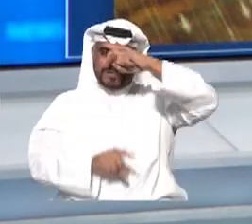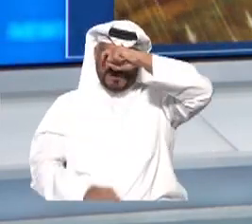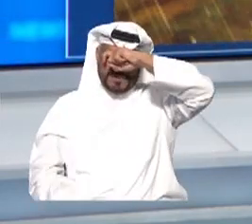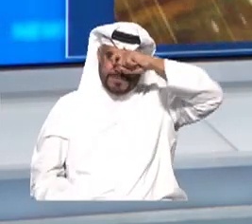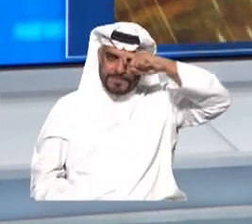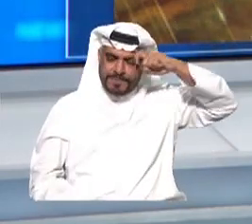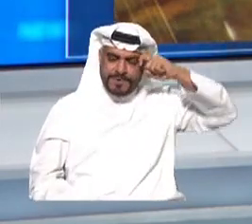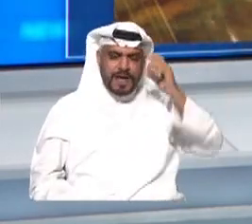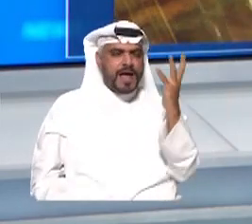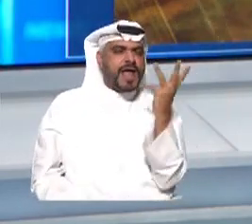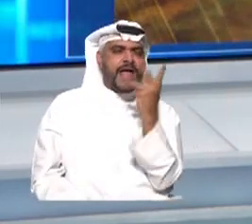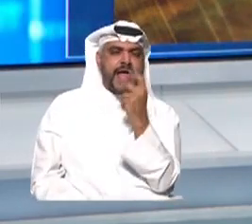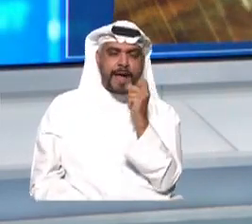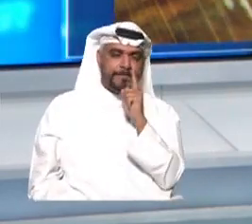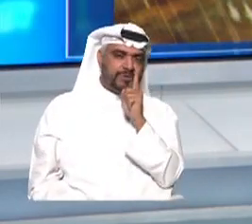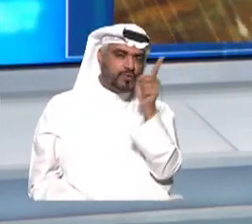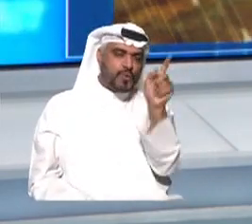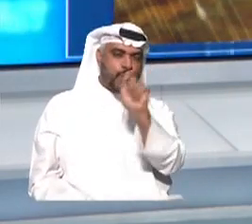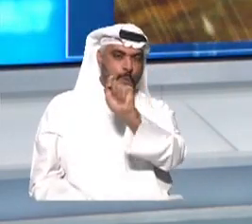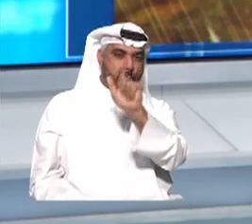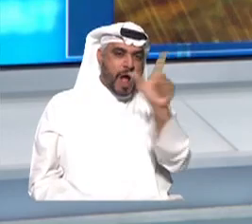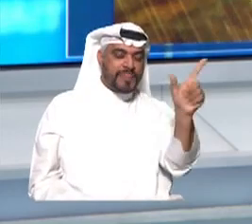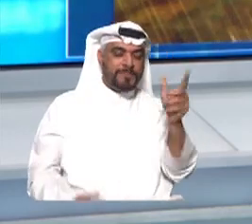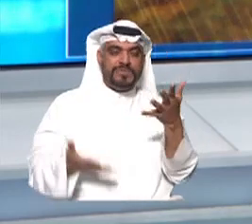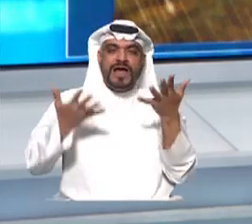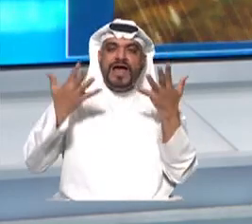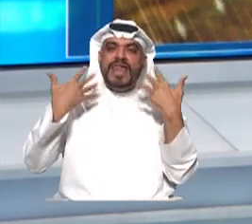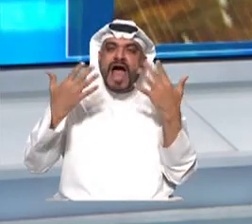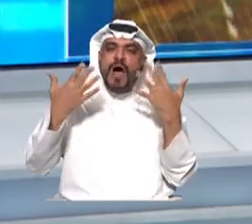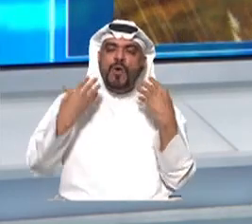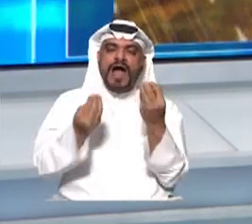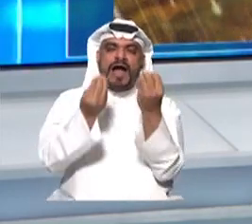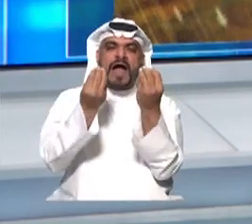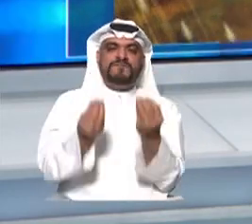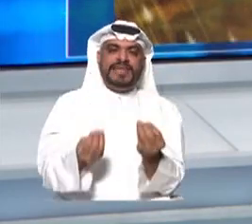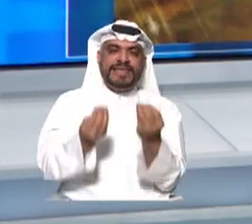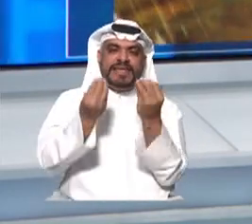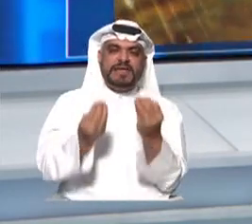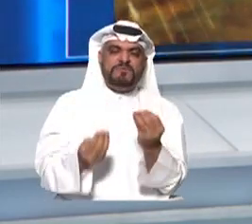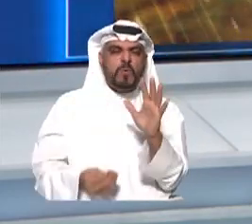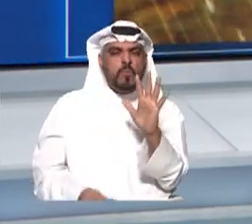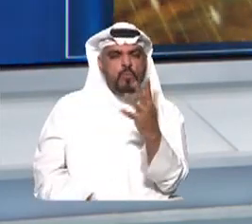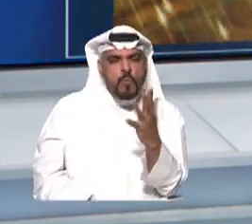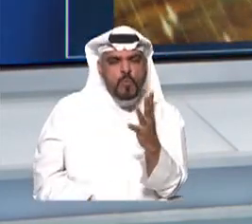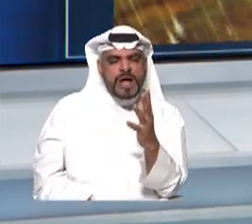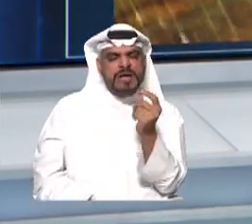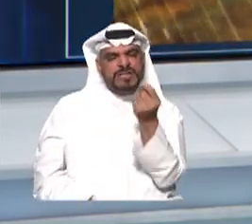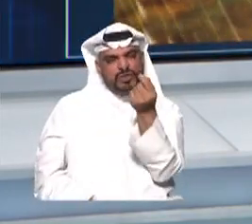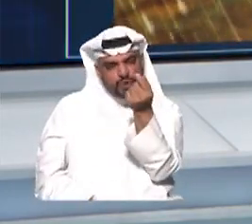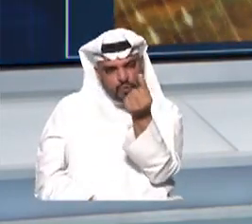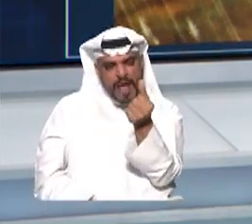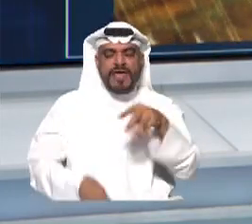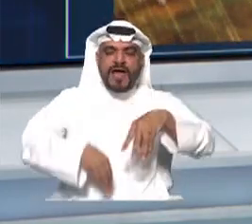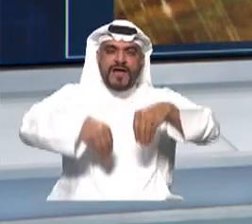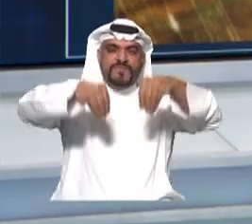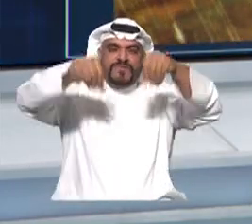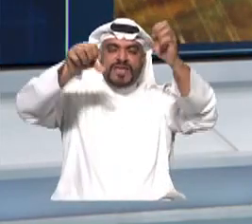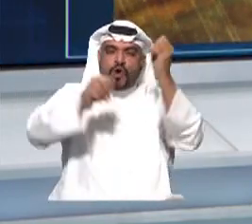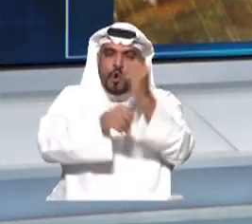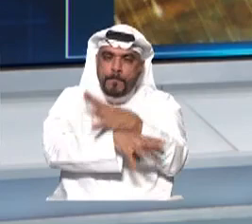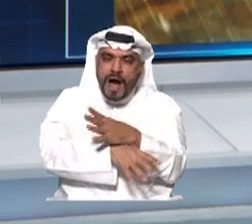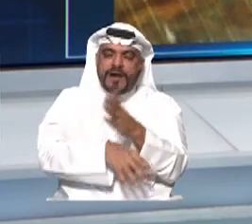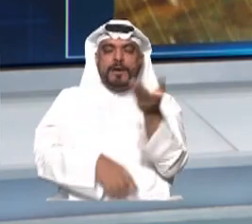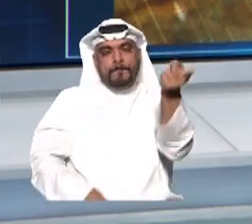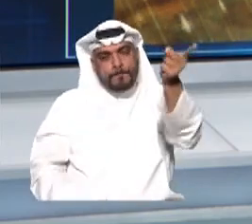معتدل السرعة تنشط على فترات مع فرصة للغبار خاصة على المناطق المكشوفة، لذا نوه مرتادي الطرق السريعة أنهم يديرون بالهم